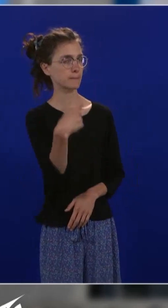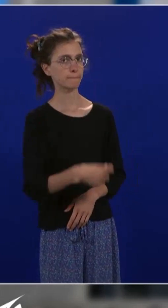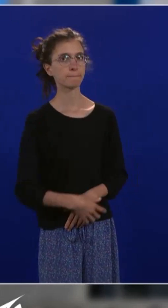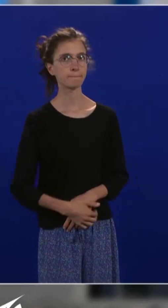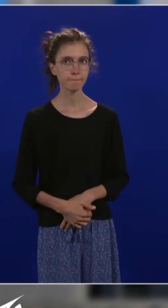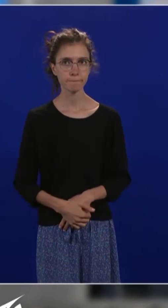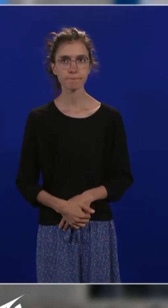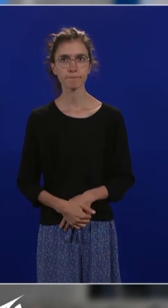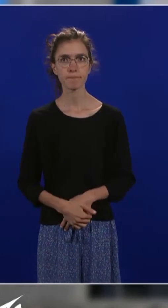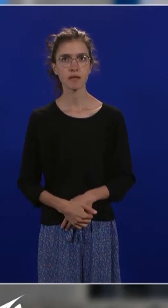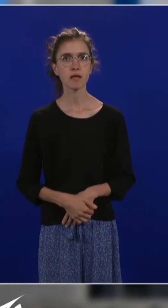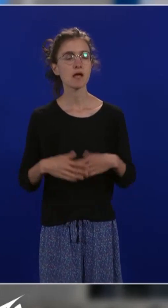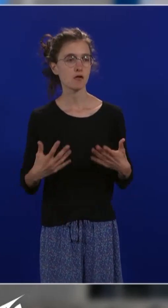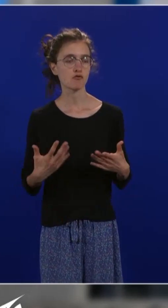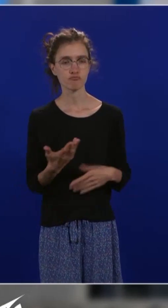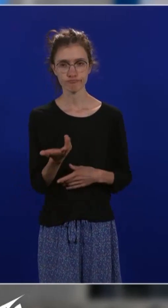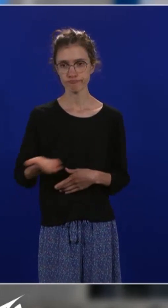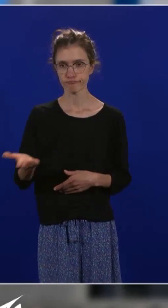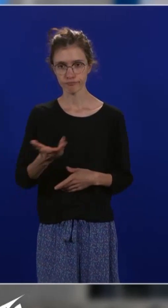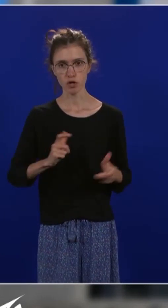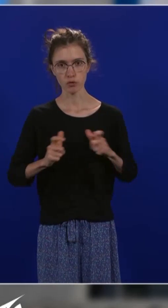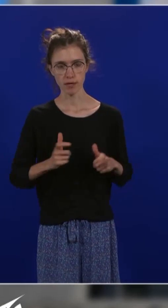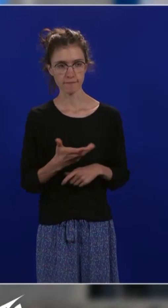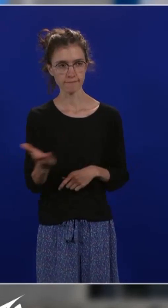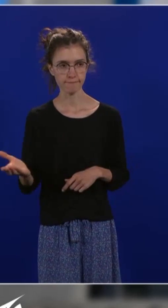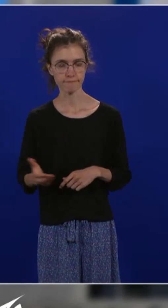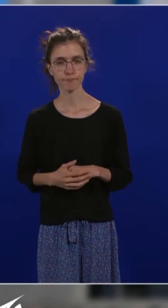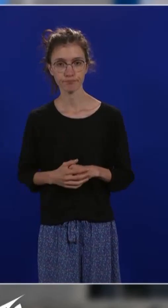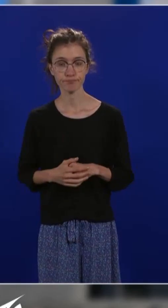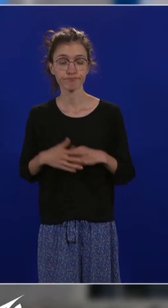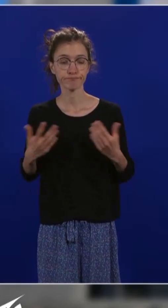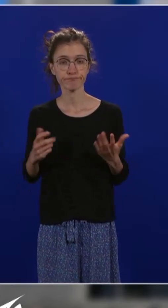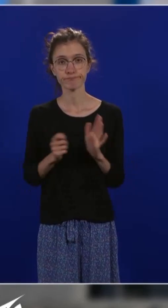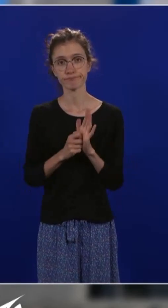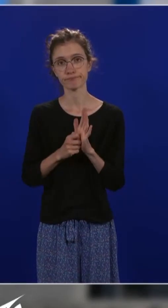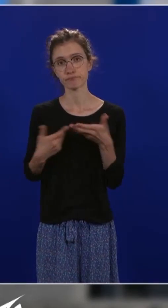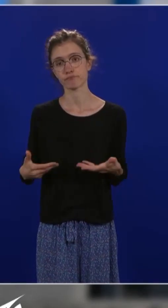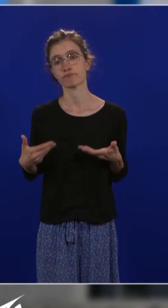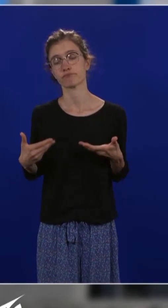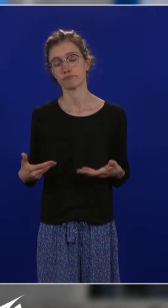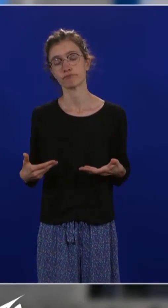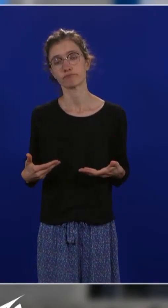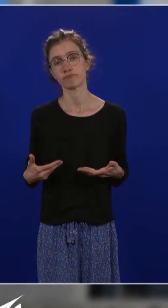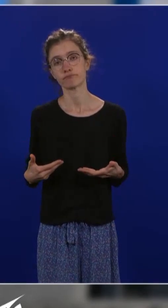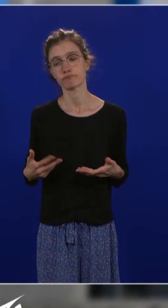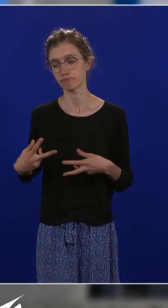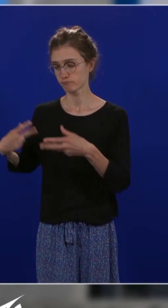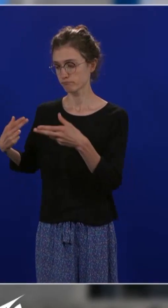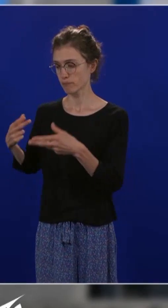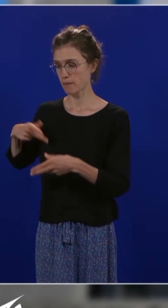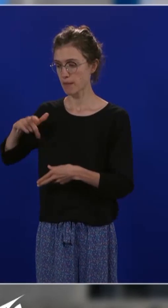Madame la Présidente, chers collègues, nous arrivons aujourd'hui au terme du programme local de